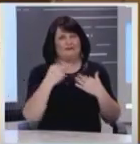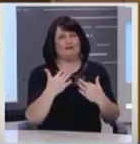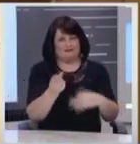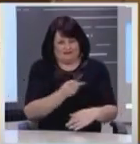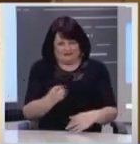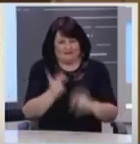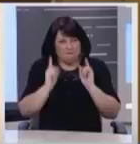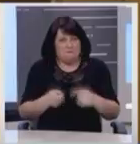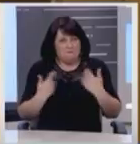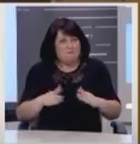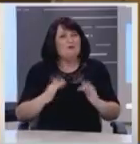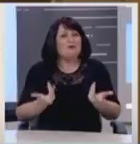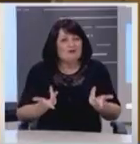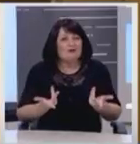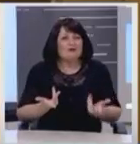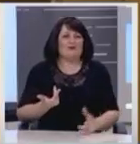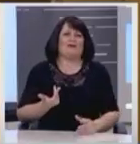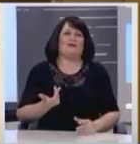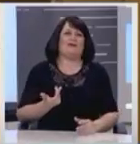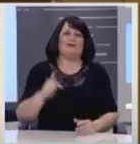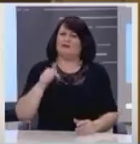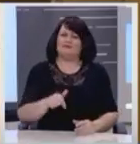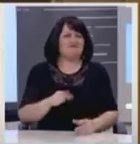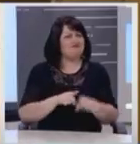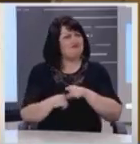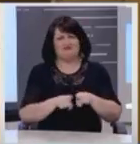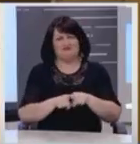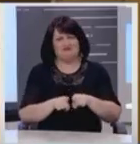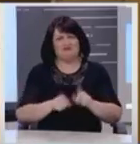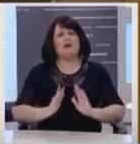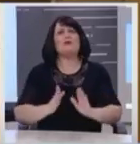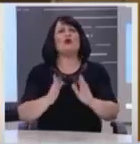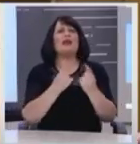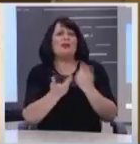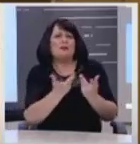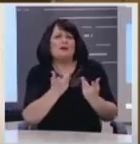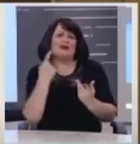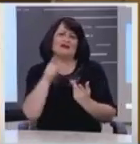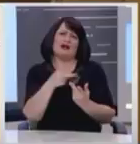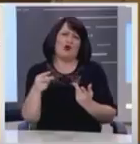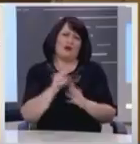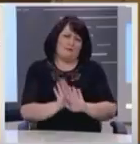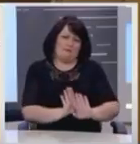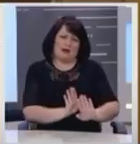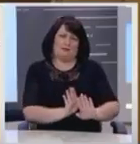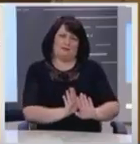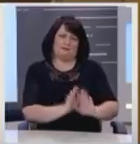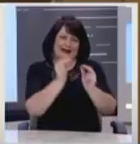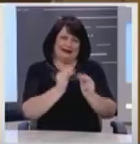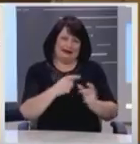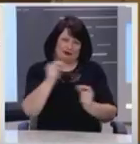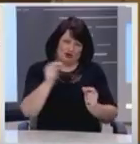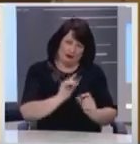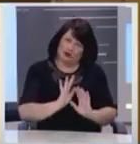καιρό. Συνεπώς ουδόλως σχετίζεται με την πορεία των συνομιλιών για την επίλυση του